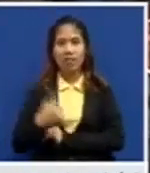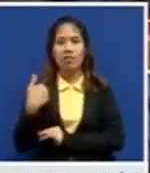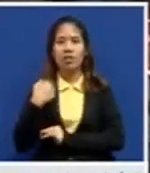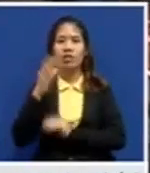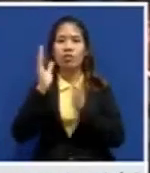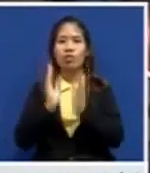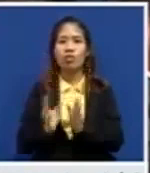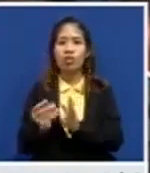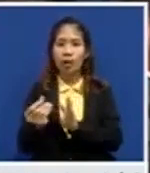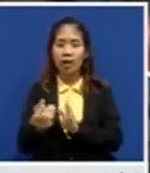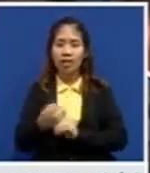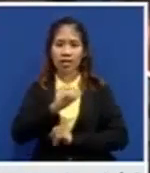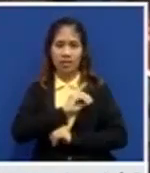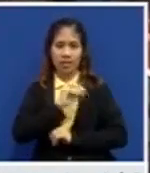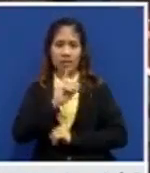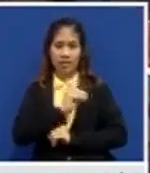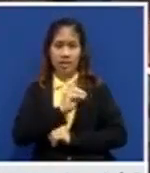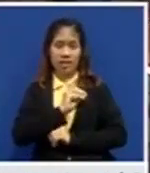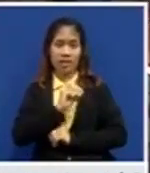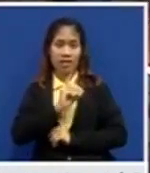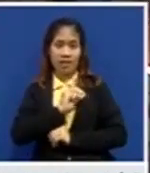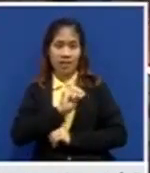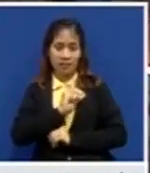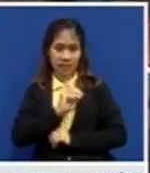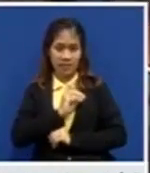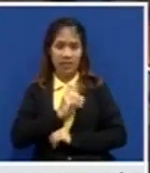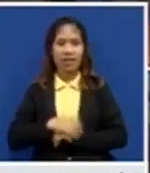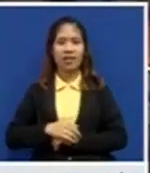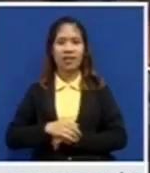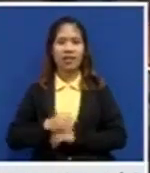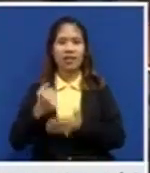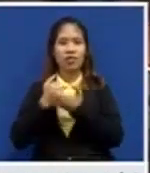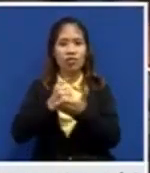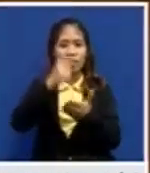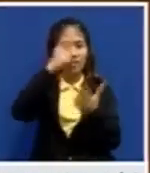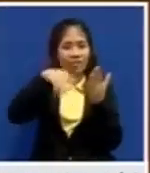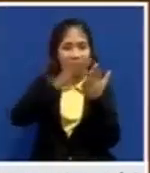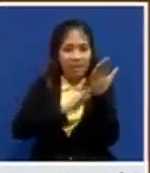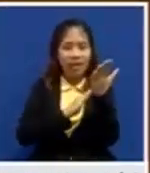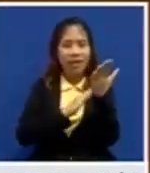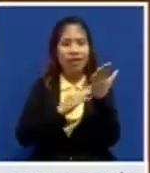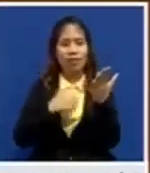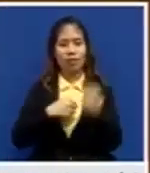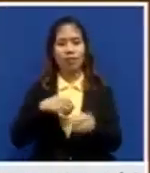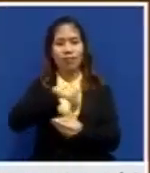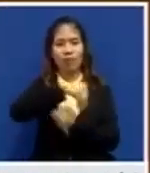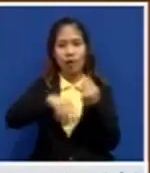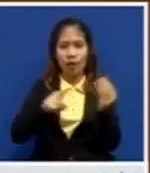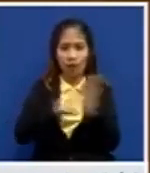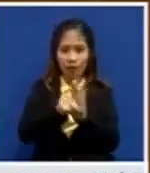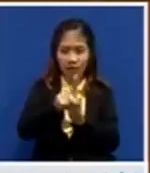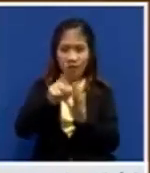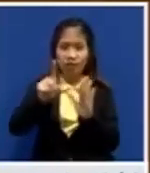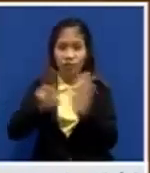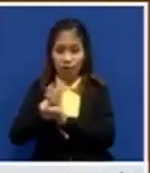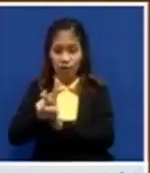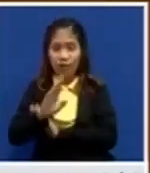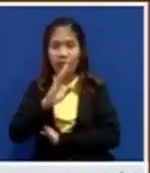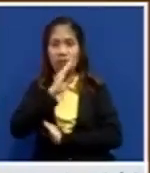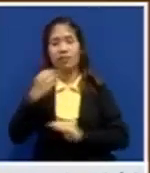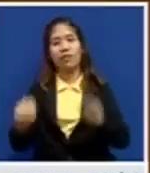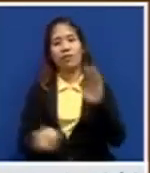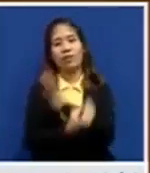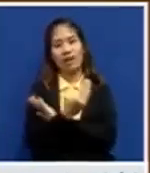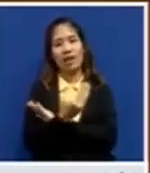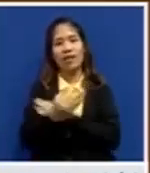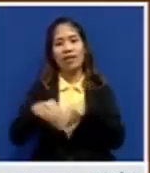ที่มีโอกาสรับใช้ประเทศชาติในช่วงอย่างนี้ผมเป็นมาแล้วรอบนึง2รอบครั้งนี้ถ้าเรายังมีโอกาสทำ